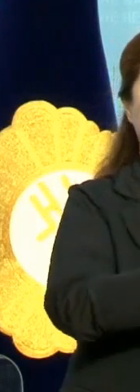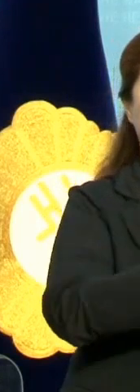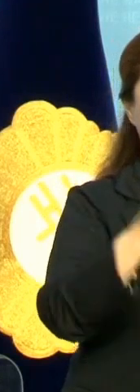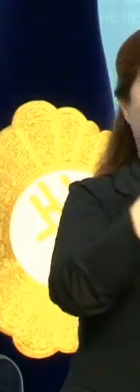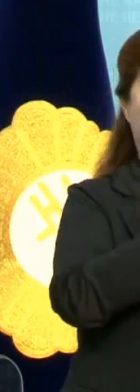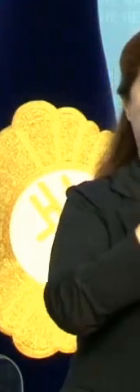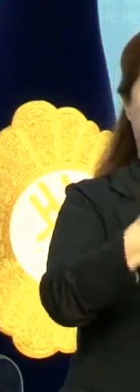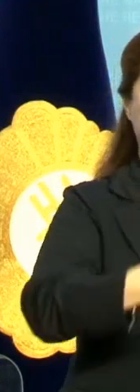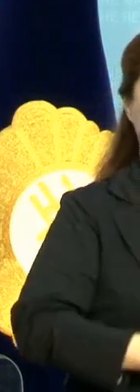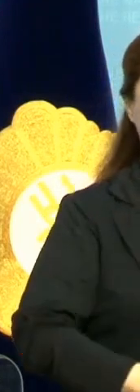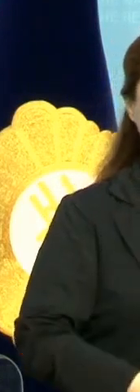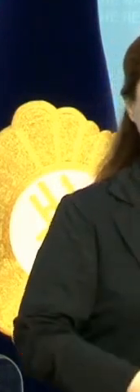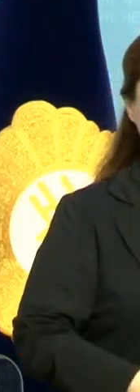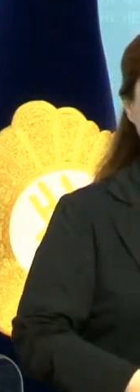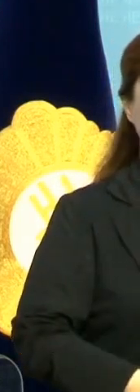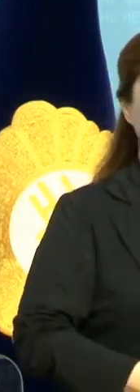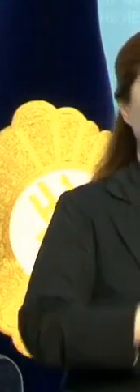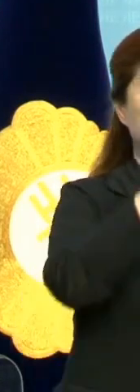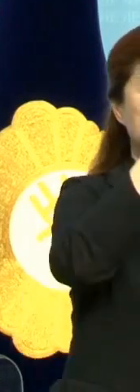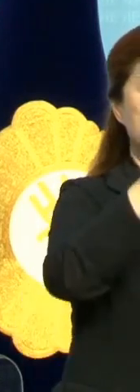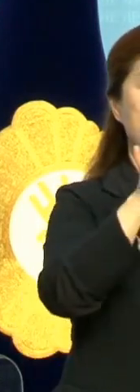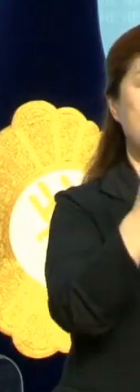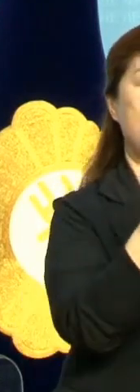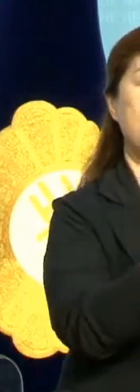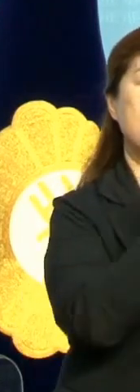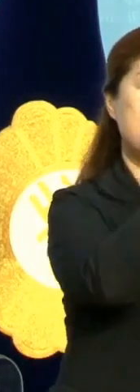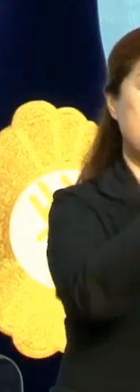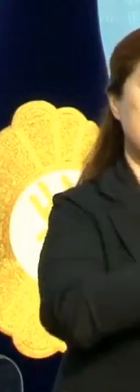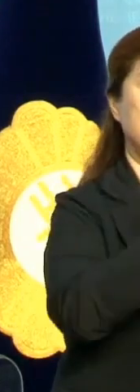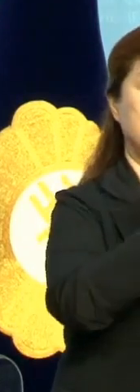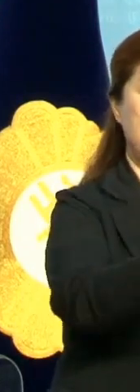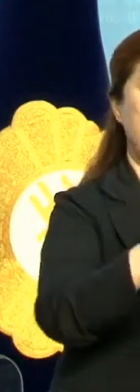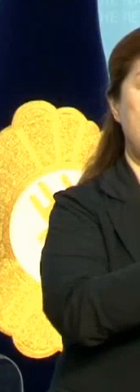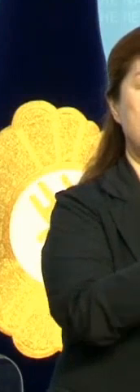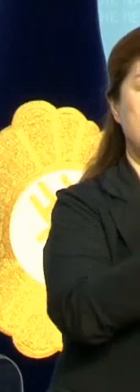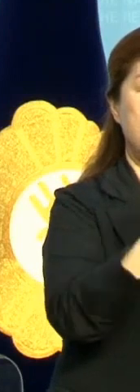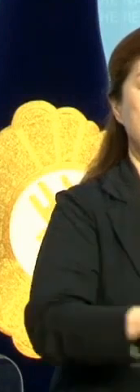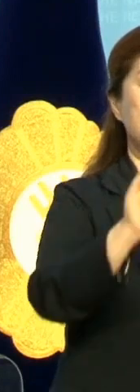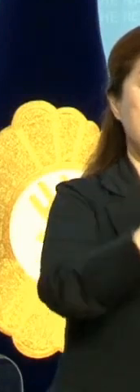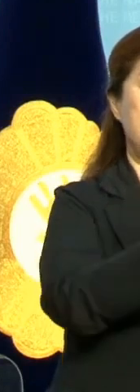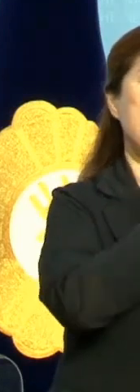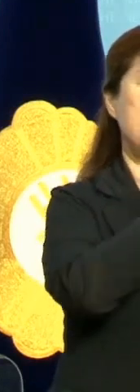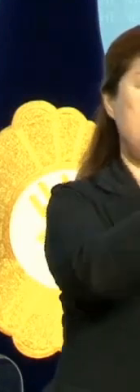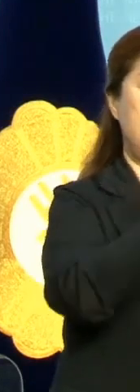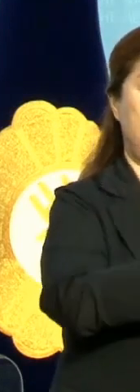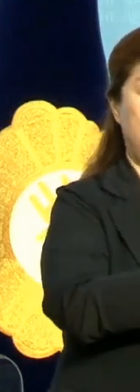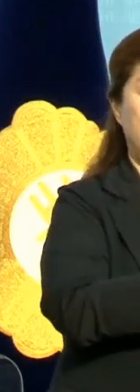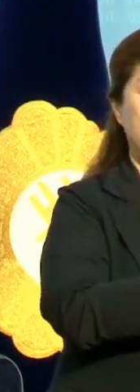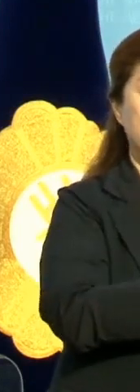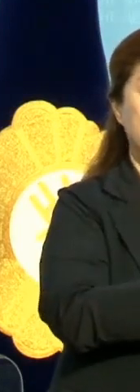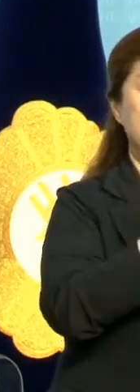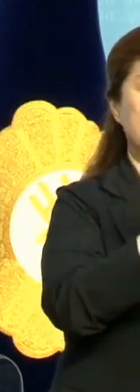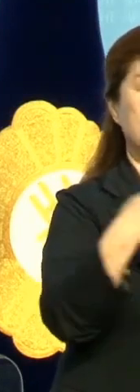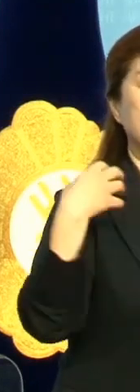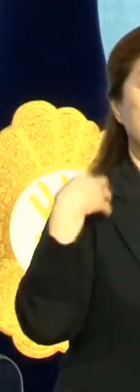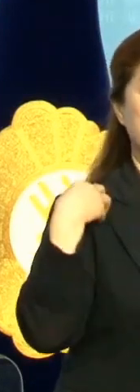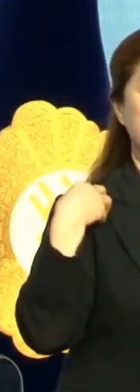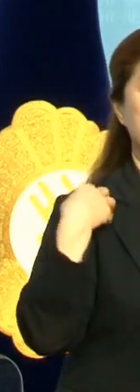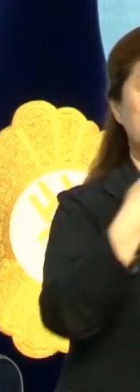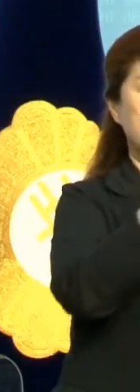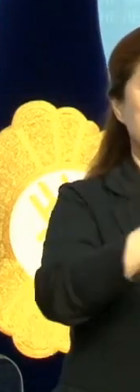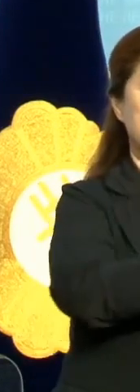말씀드리겠습니다. 이재용 기소 이후 검찰은 관련자를 추가 기소하고 금융당국은 삼성증권